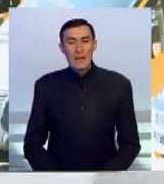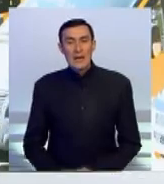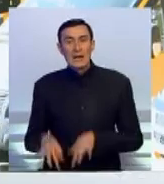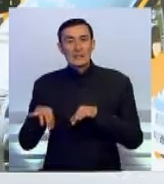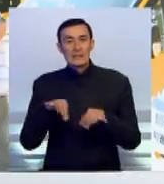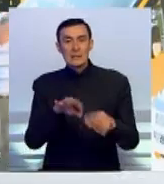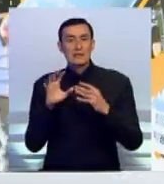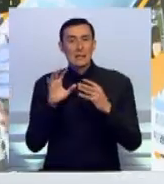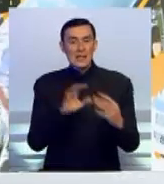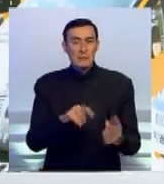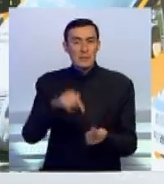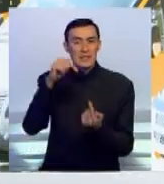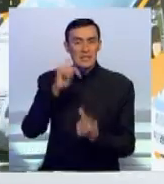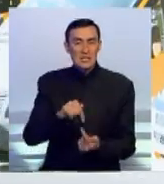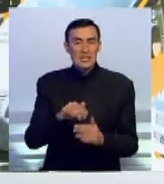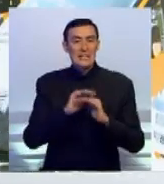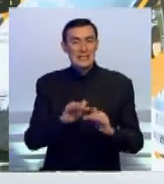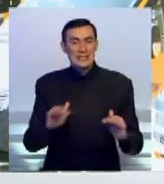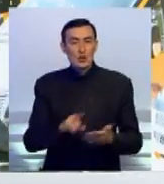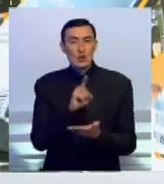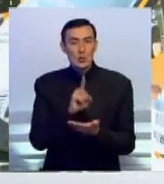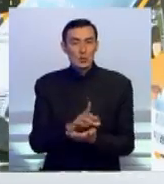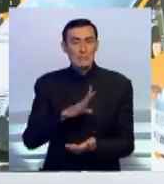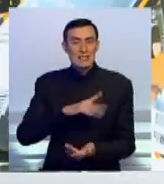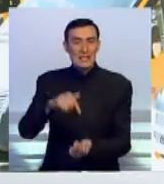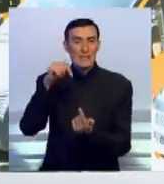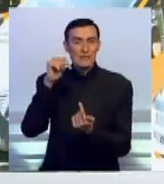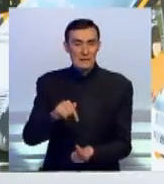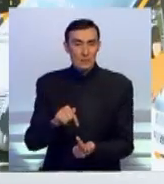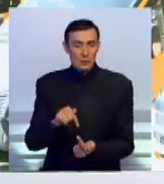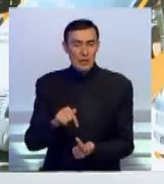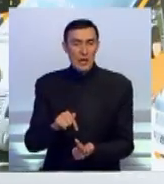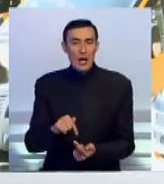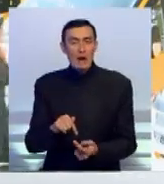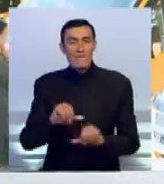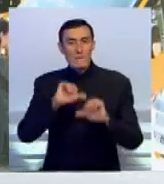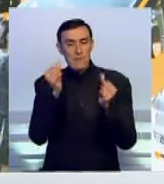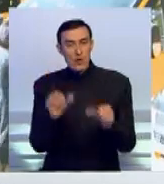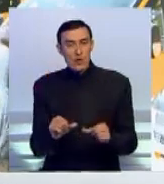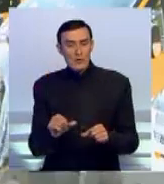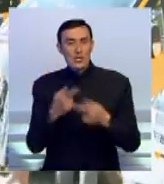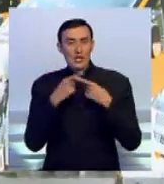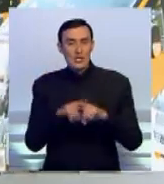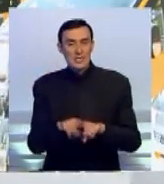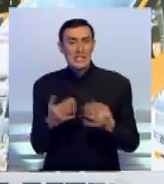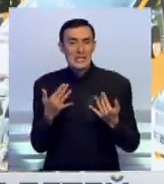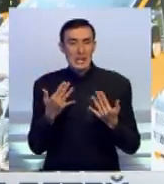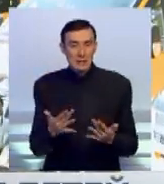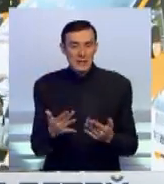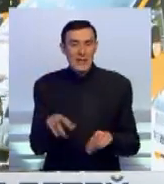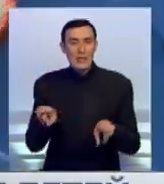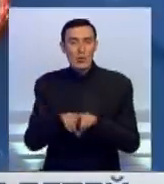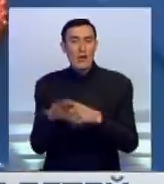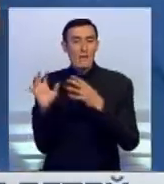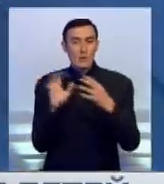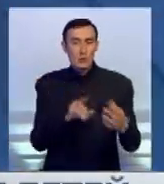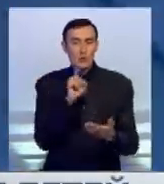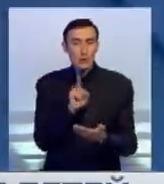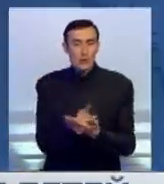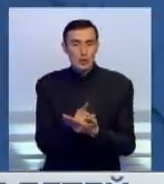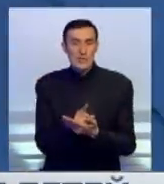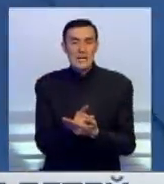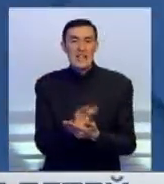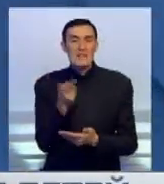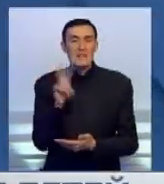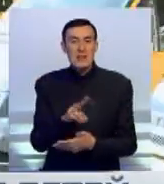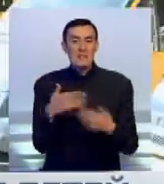Транспорт, предназначенный для перевозки детей, должен соответствовать по назначению, конструкции и техническим требованиям. Такие автобусы должны иметь не менее